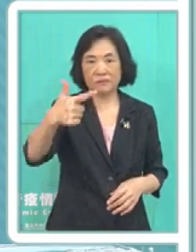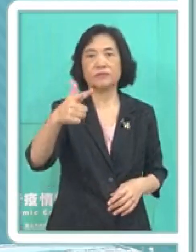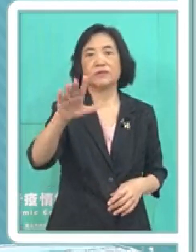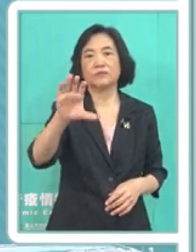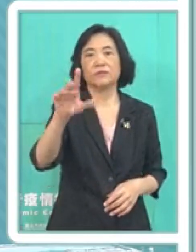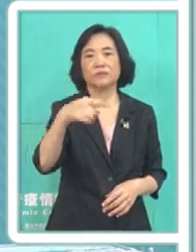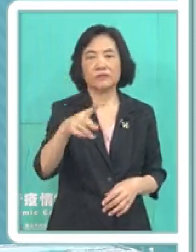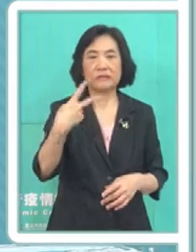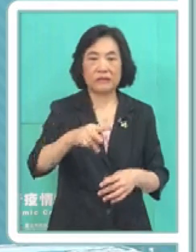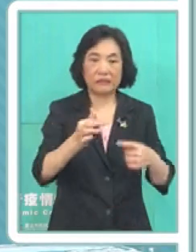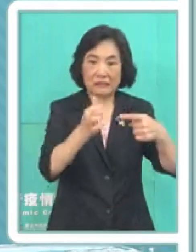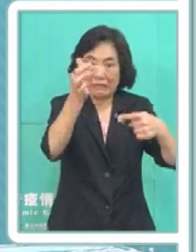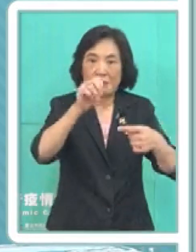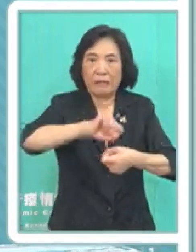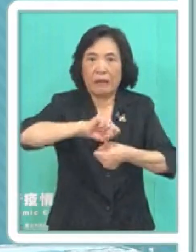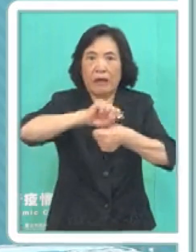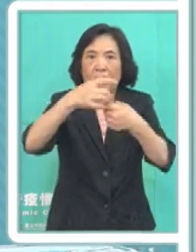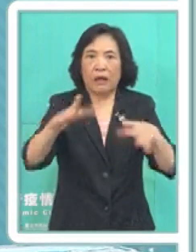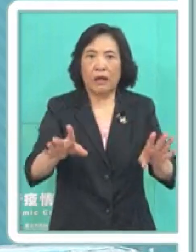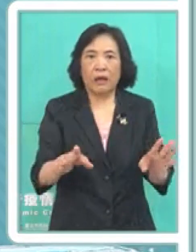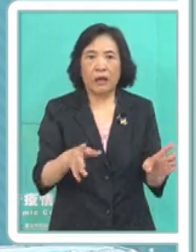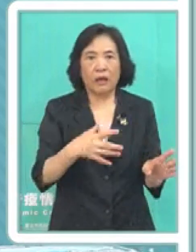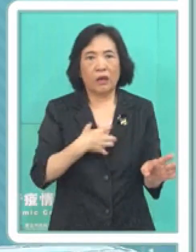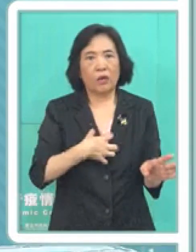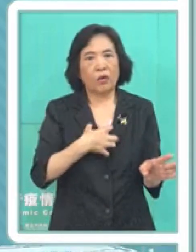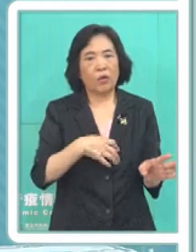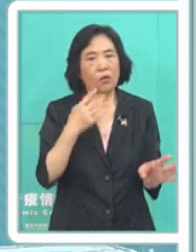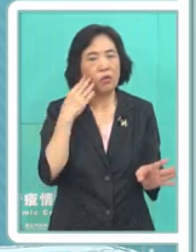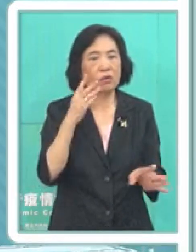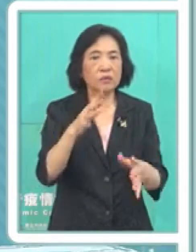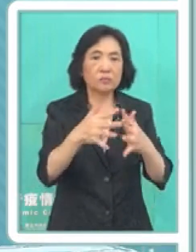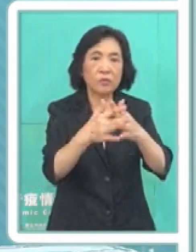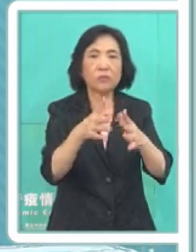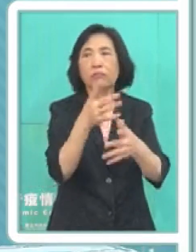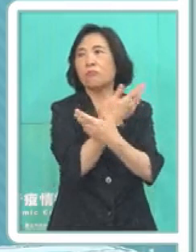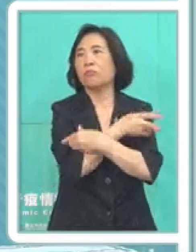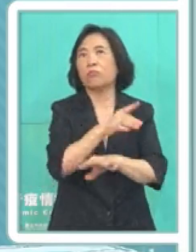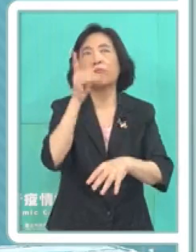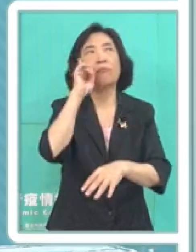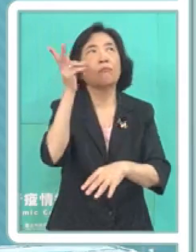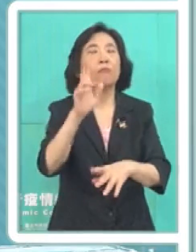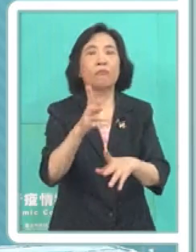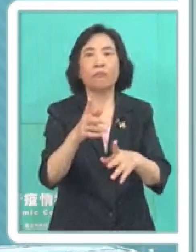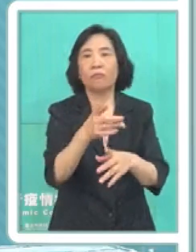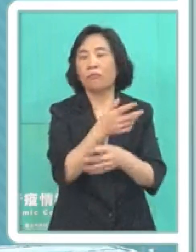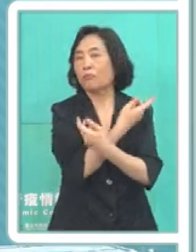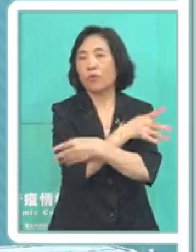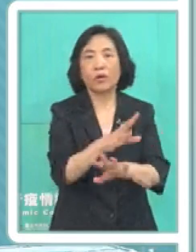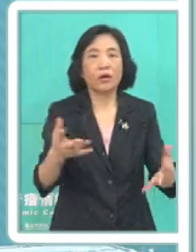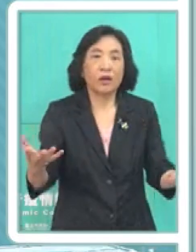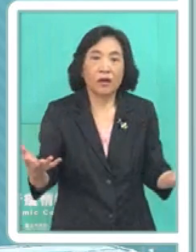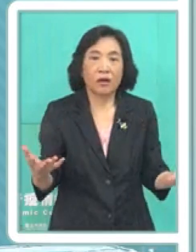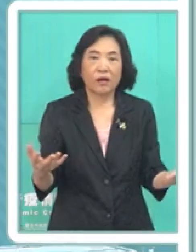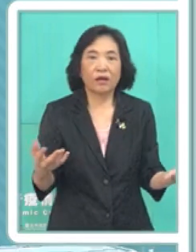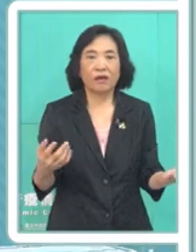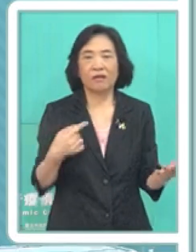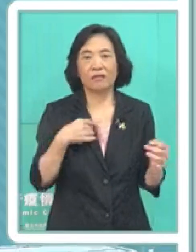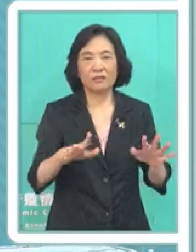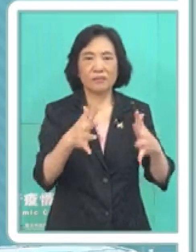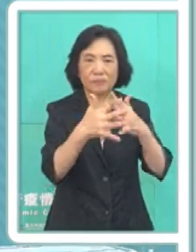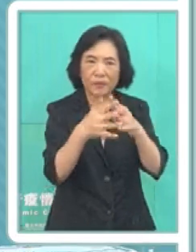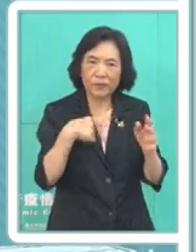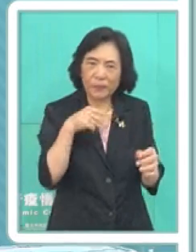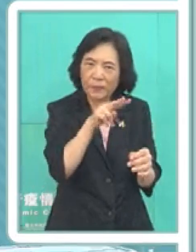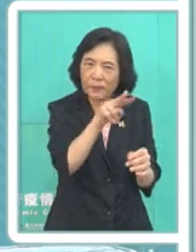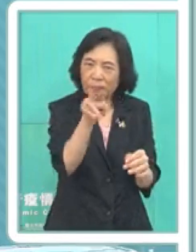89,2699个新增案例在7天里面，可是美国还是不管的，所以是这样的哦。像美国，我发现他